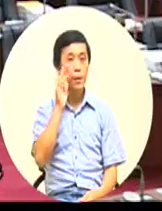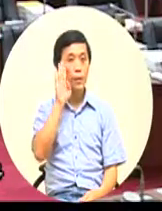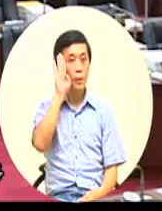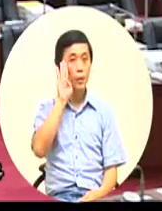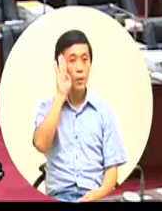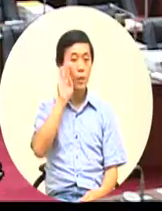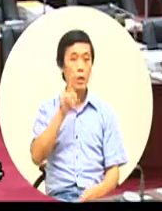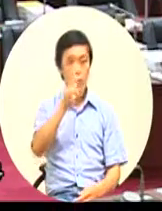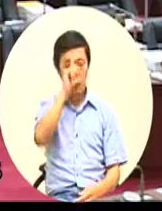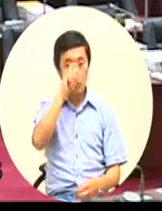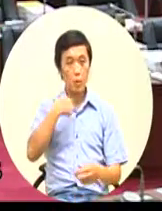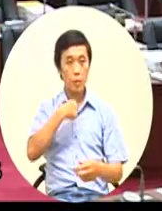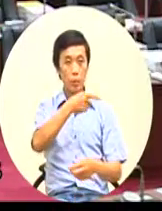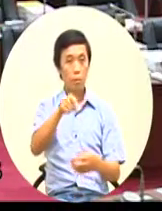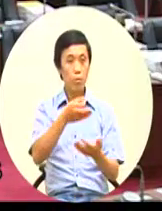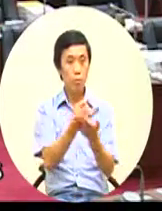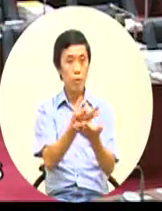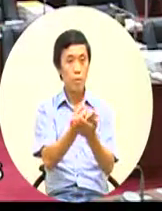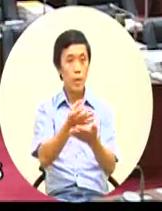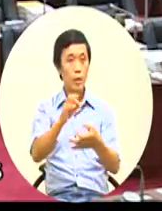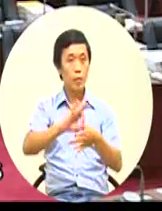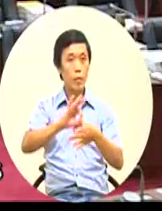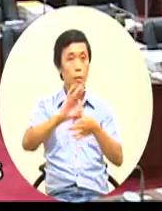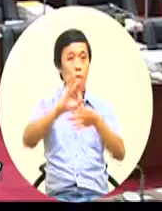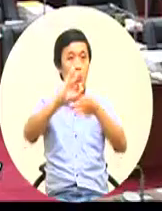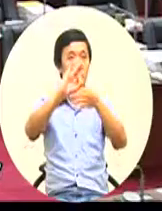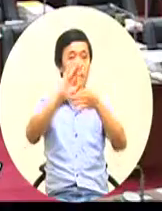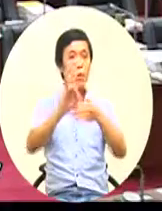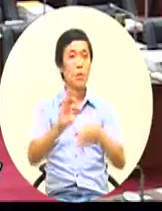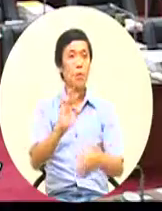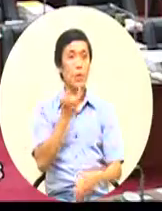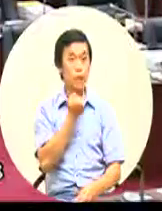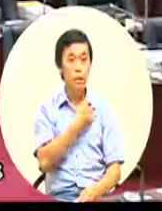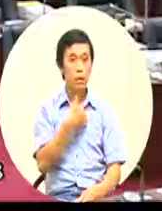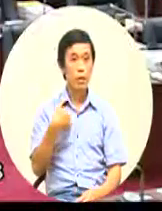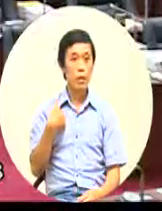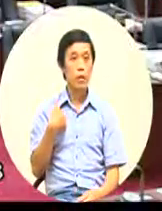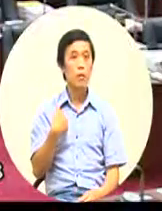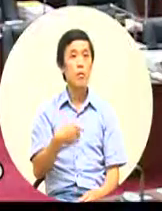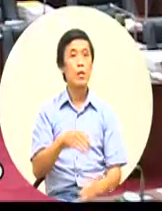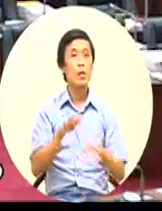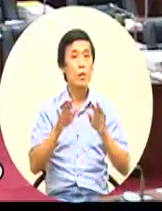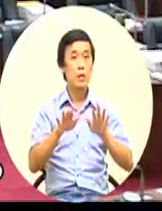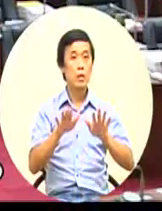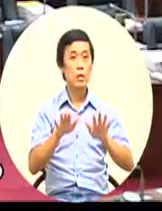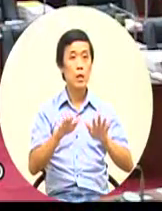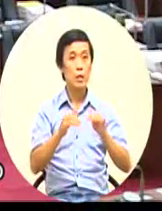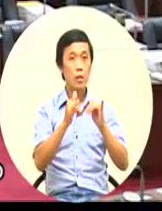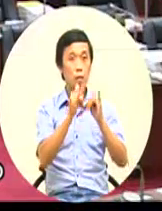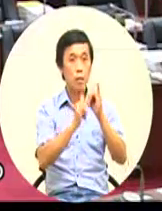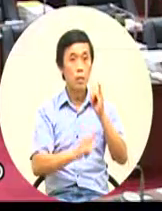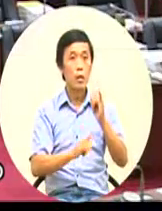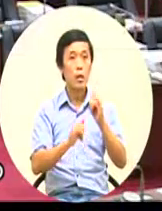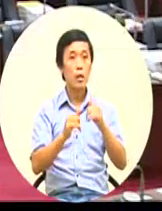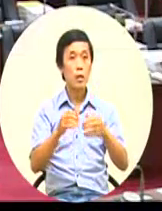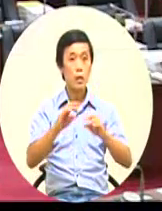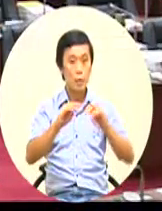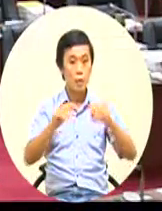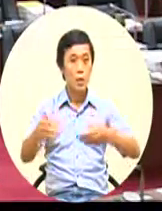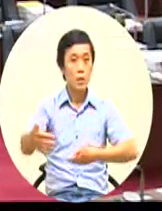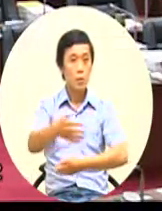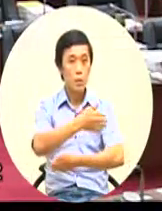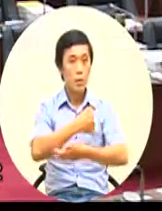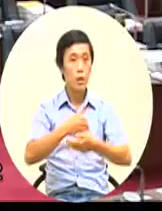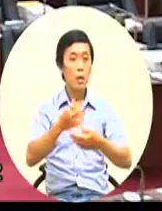赔偿较侪，才有可能社会输，才有可能变成讲进。的时代征收偌济，咱就照征收